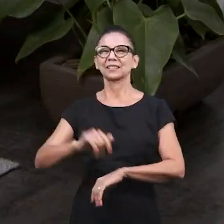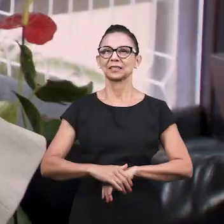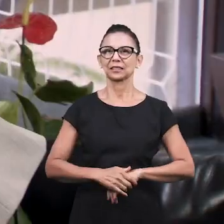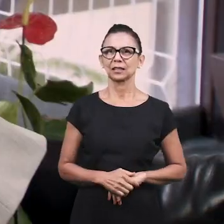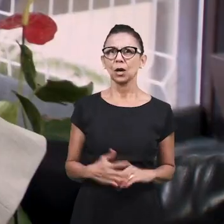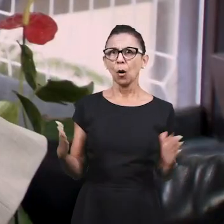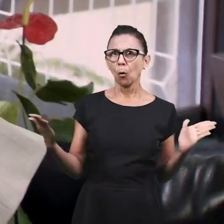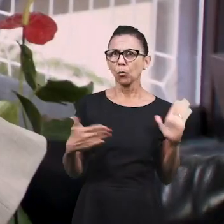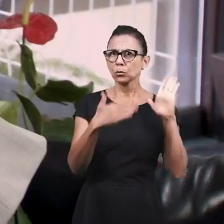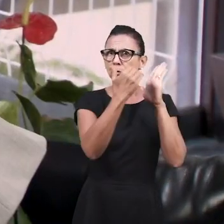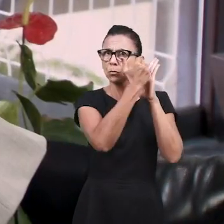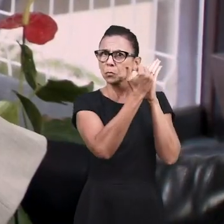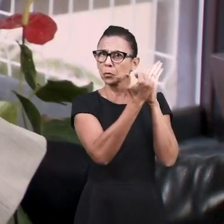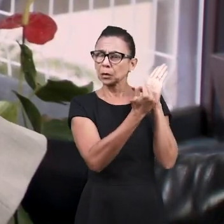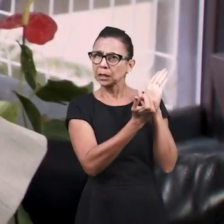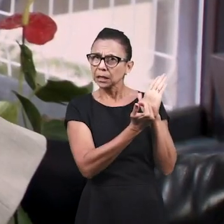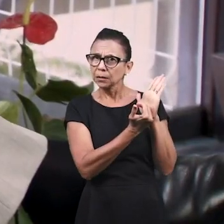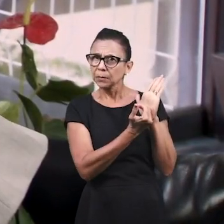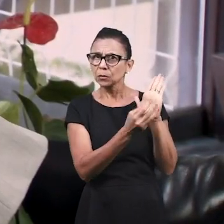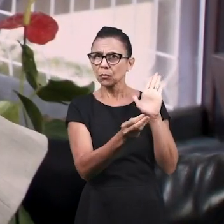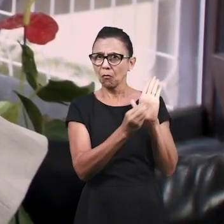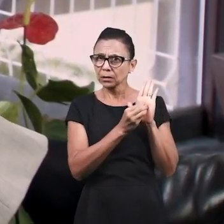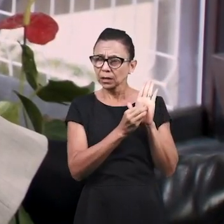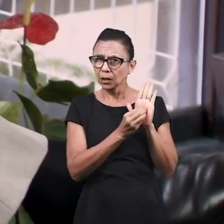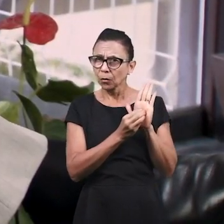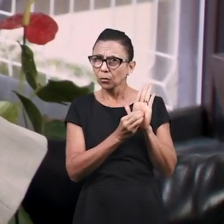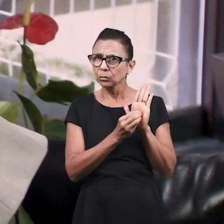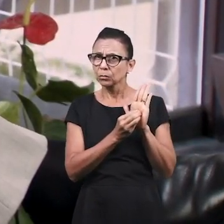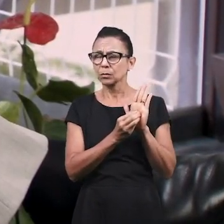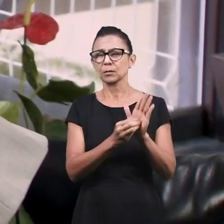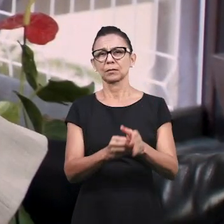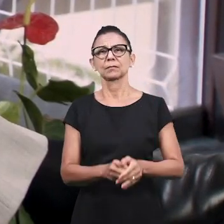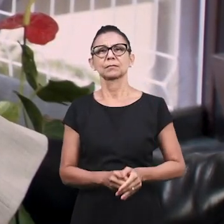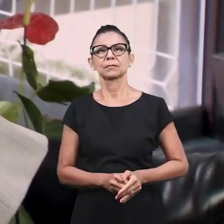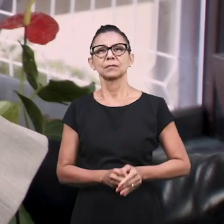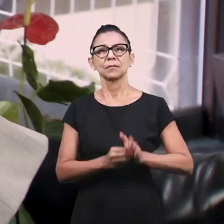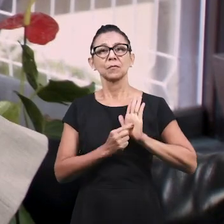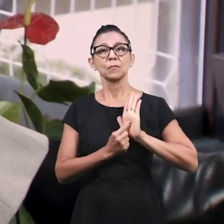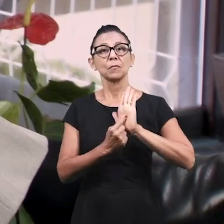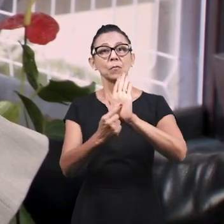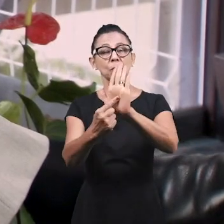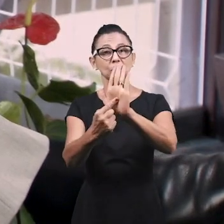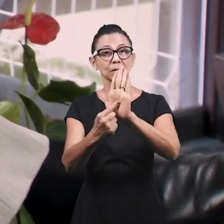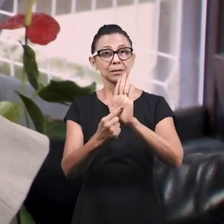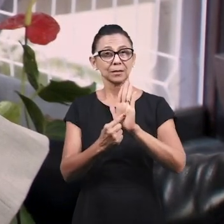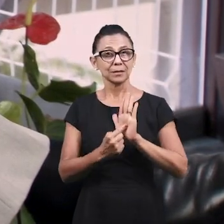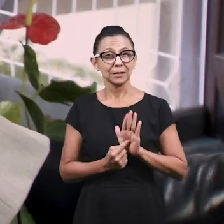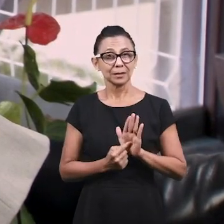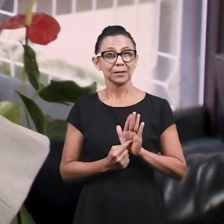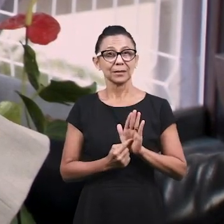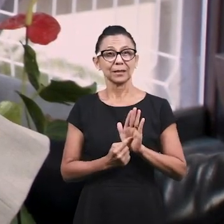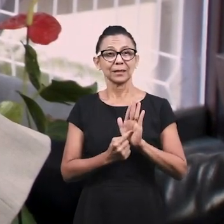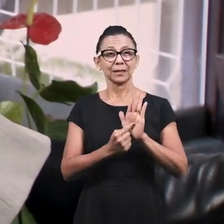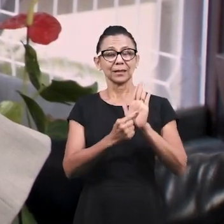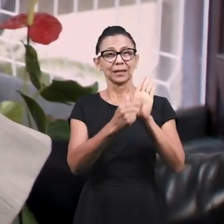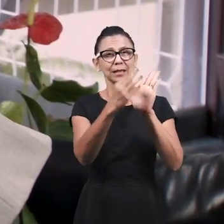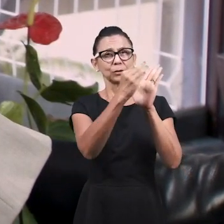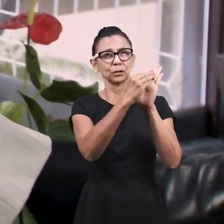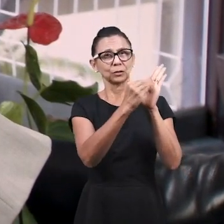провозглашая вечное Евангелие. Рубрики нашей программы, они производятся для того, чтобы представить